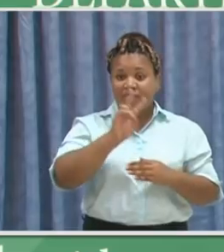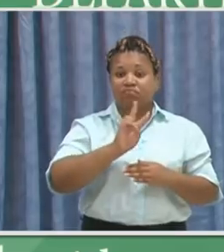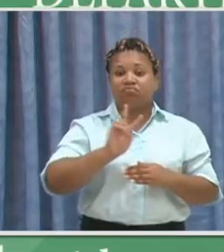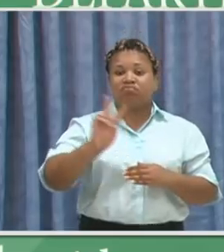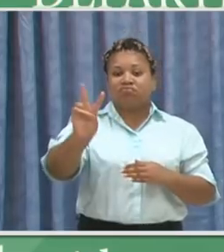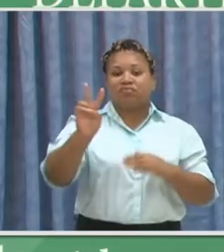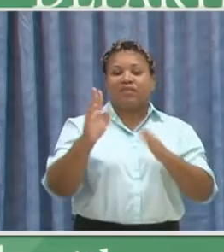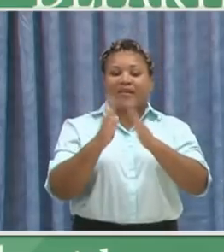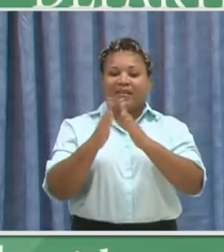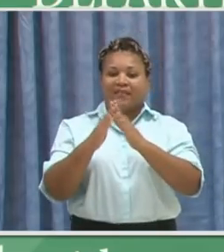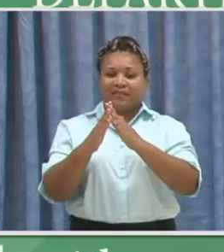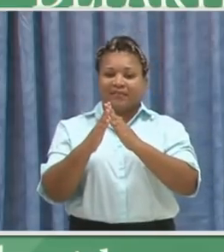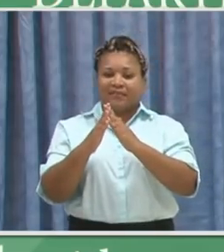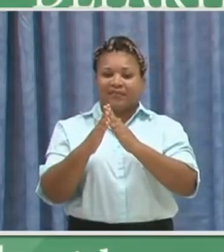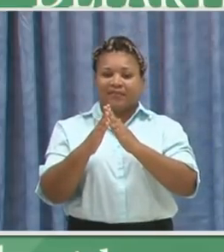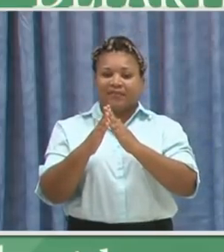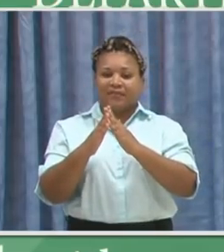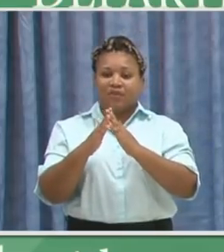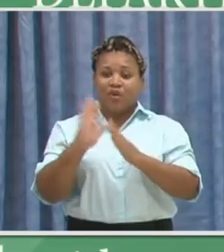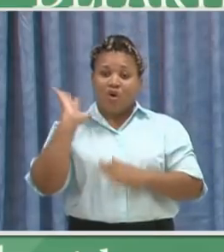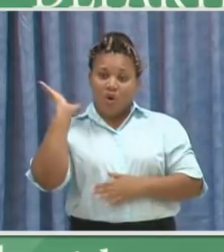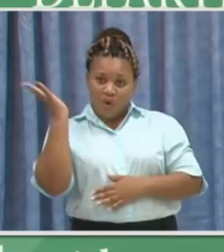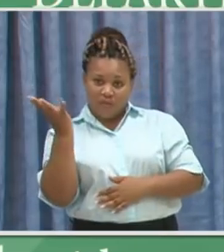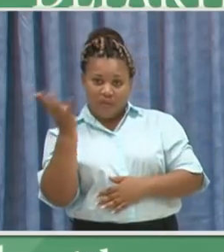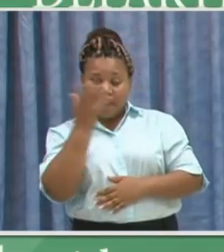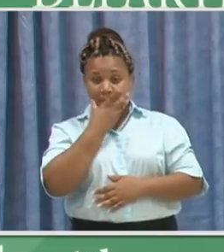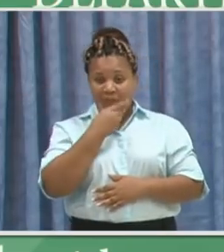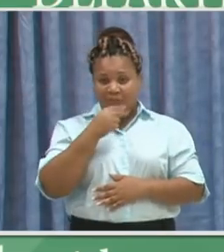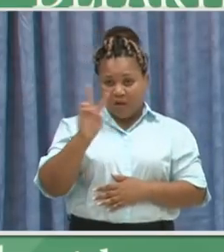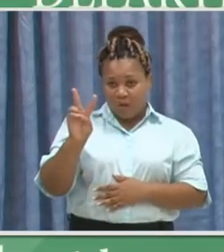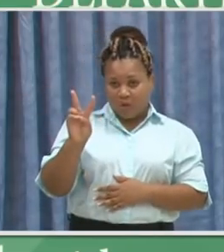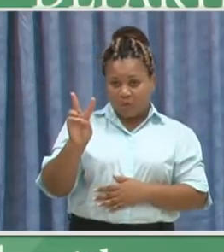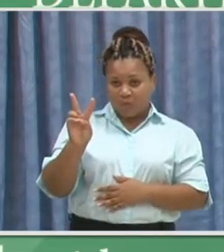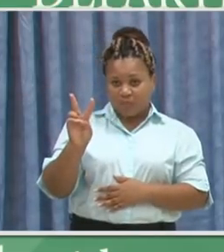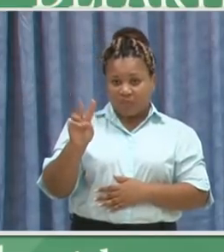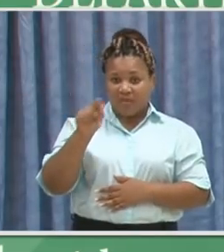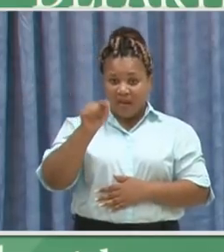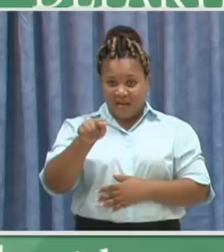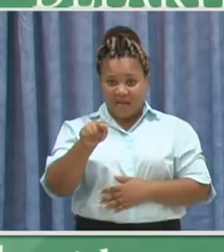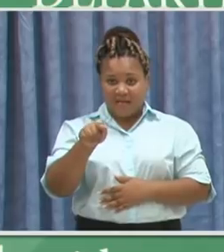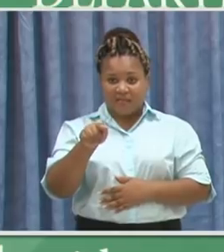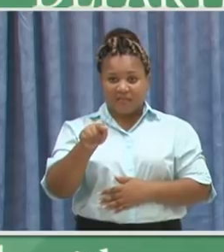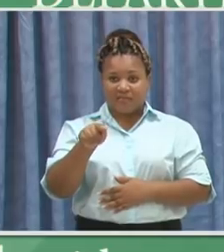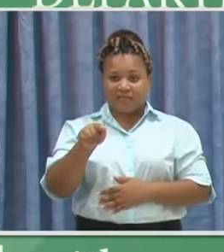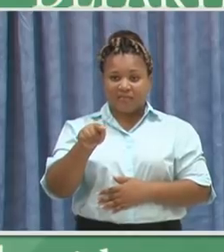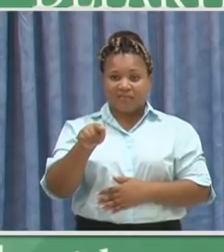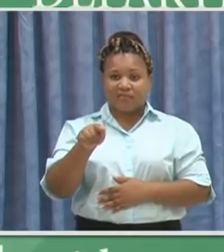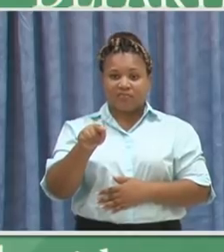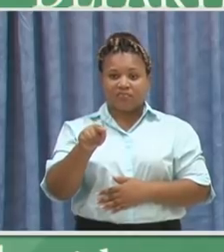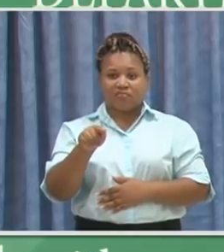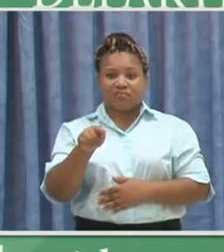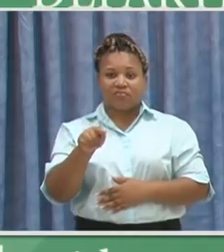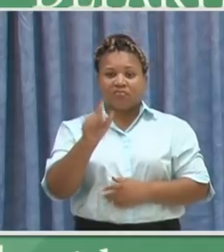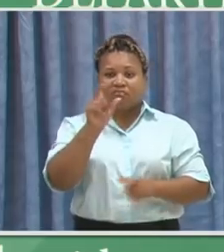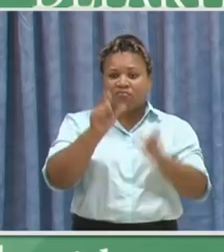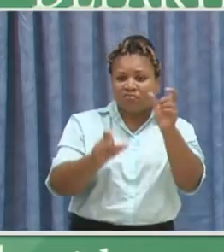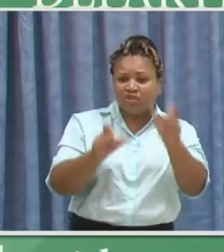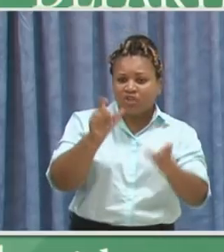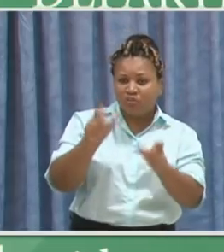cour. C'est-à-dire que c'est une histoire de 3 personnes dans son traitement côté l'hôpital de la famille Persévérance.